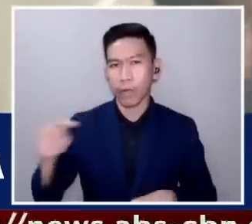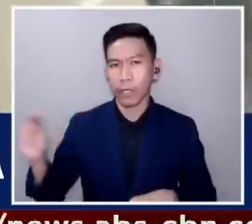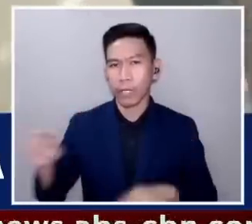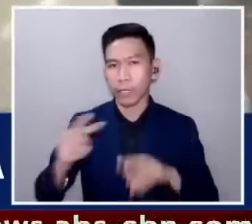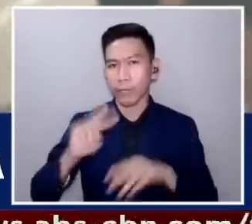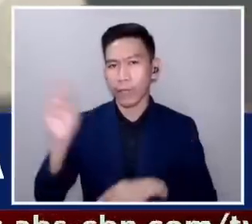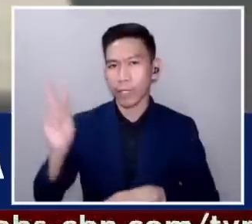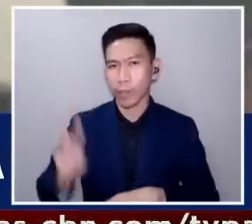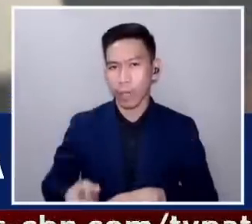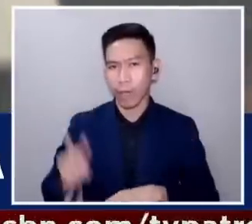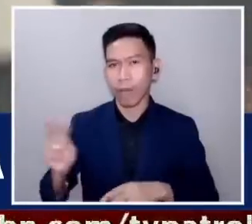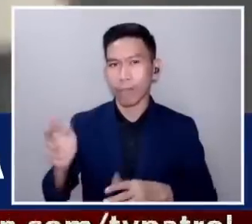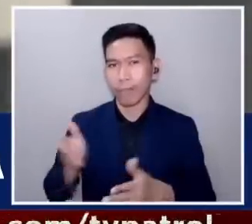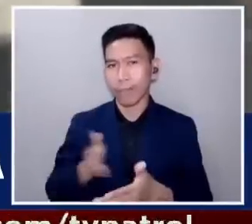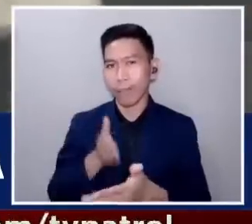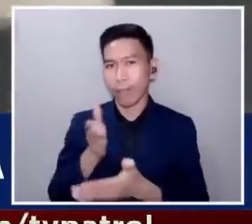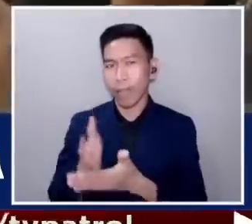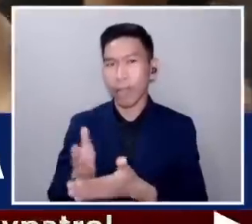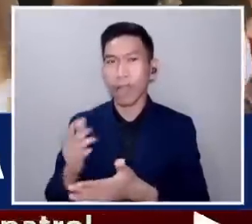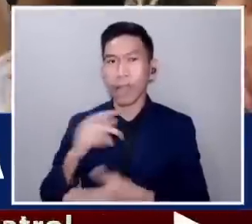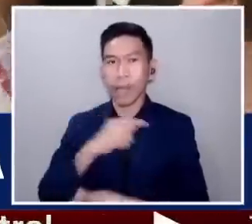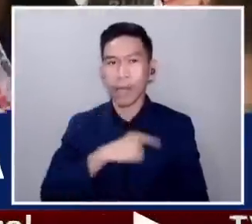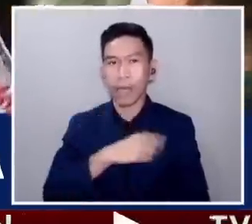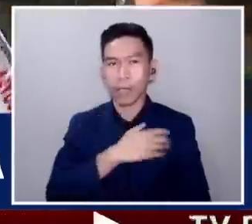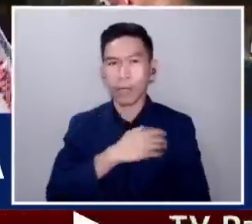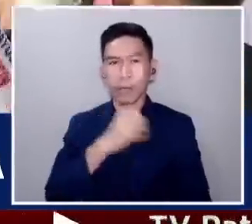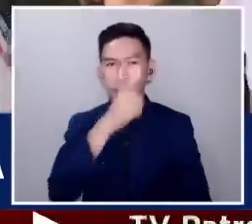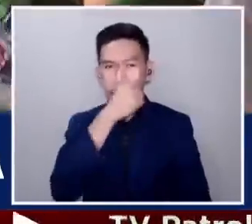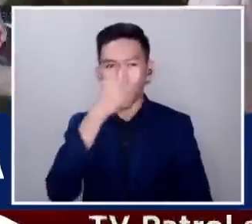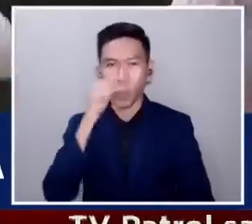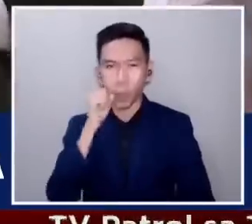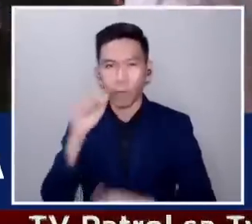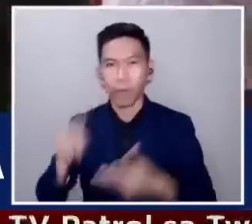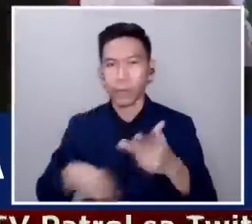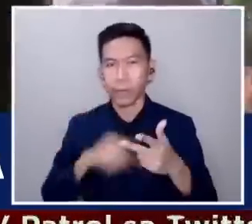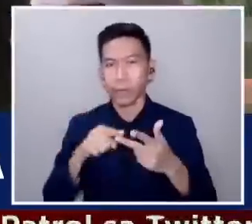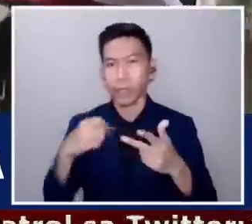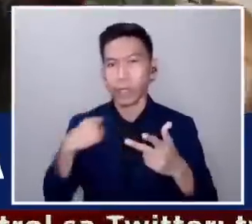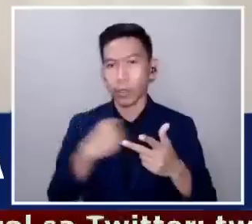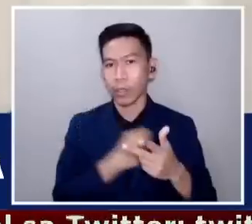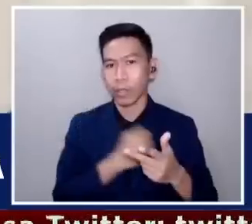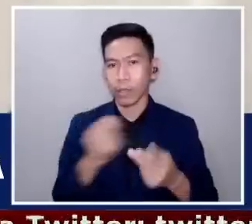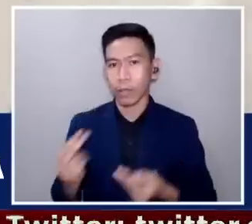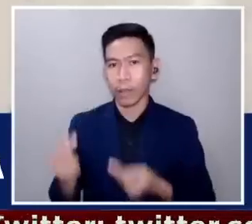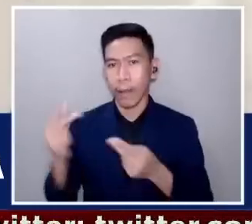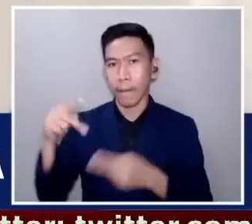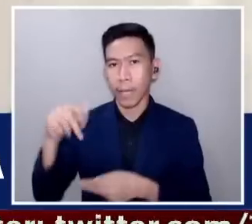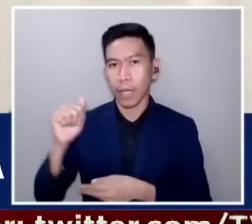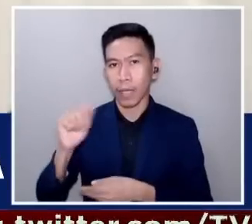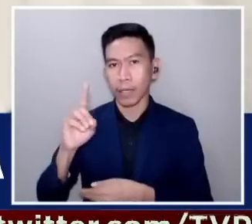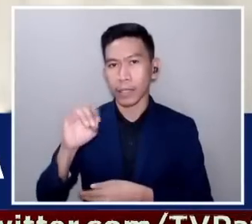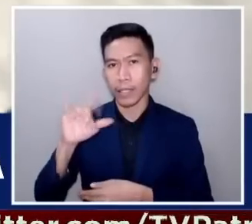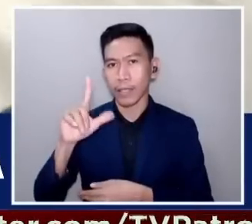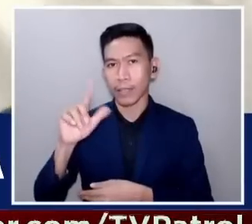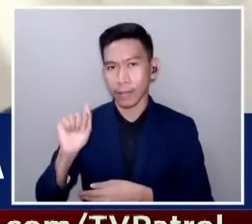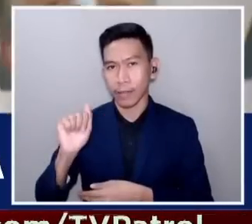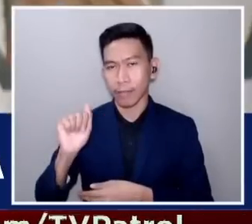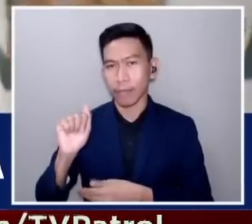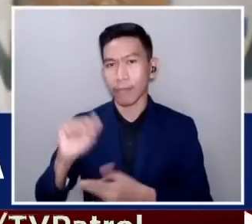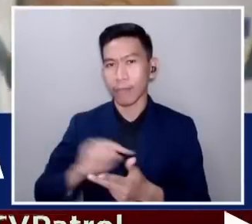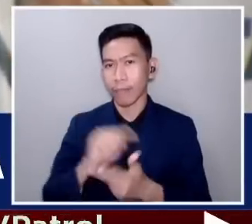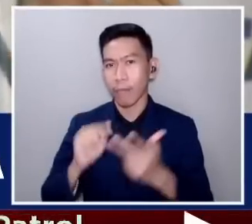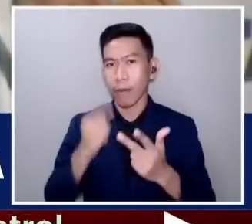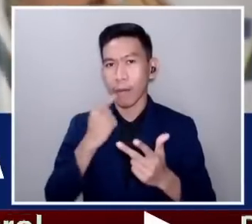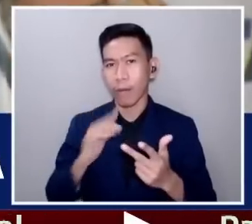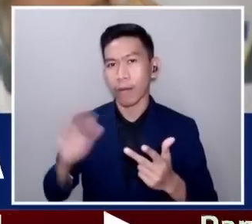Ping Lacson, Senate President Tito Soto at Senatorial Candidate Mingita Padilla. Pangako nila ang maayos na pagpapatupad